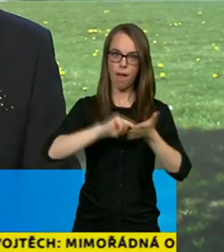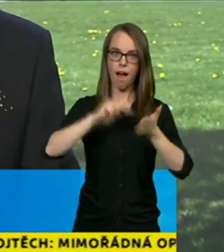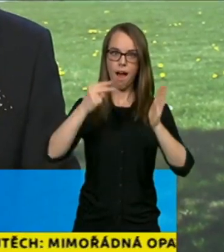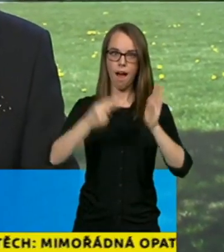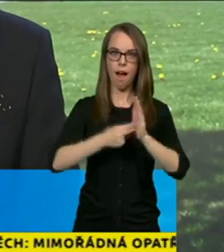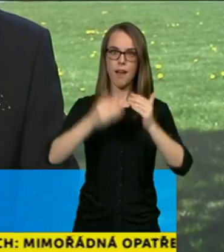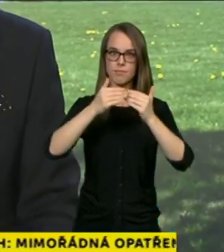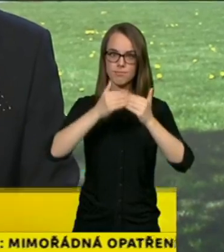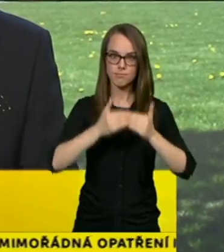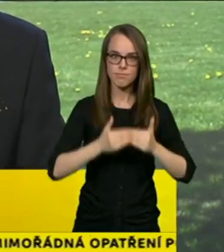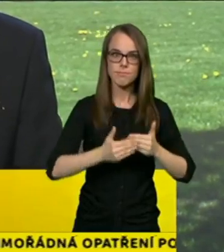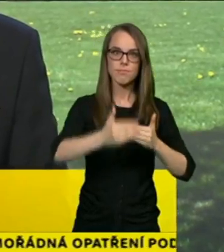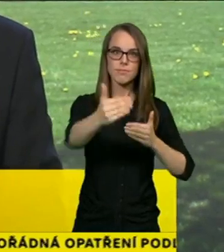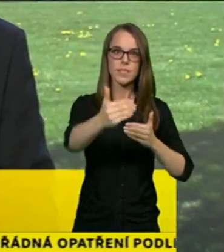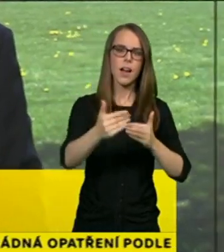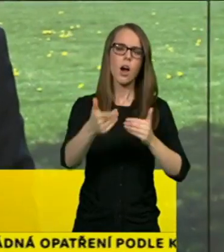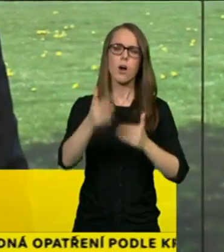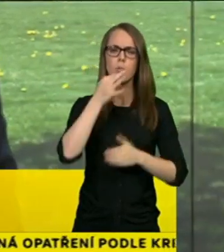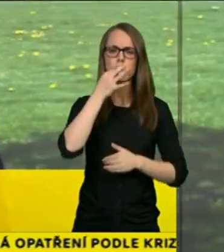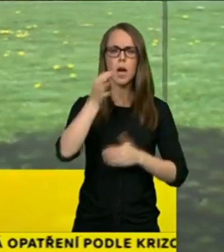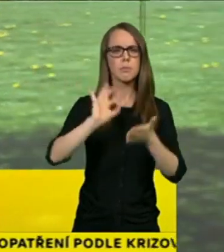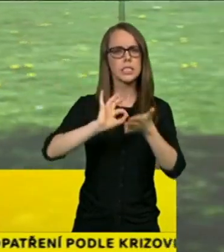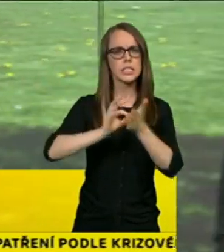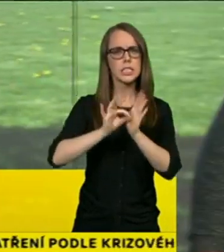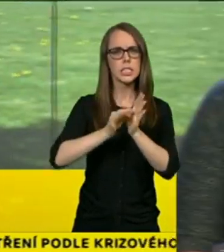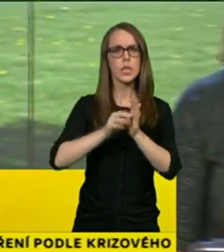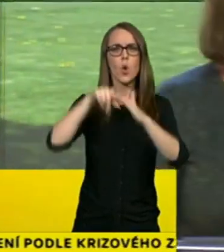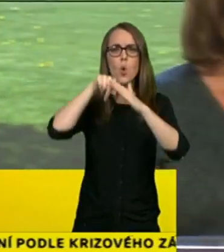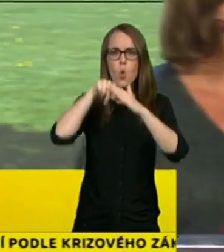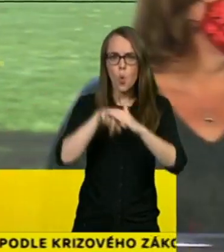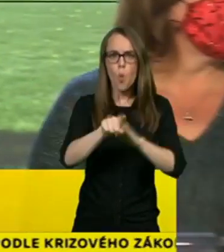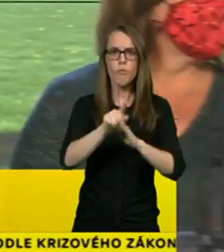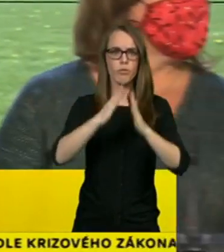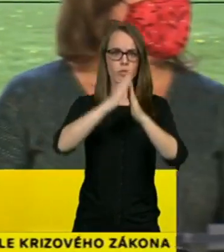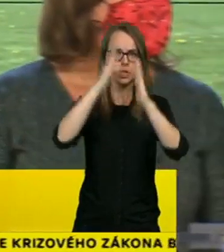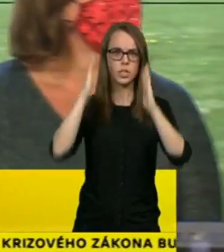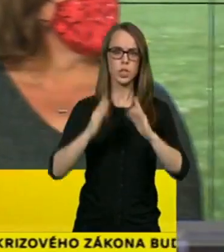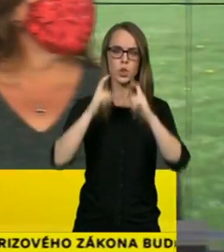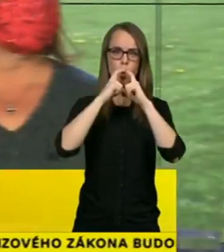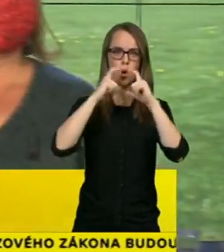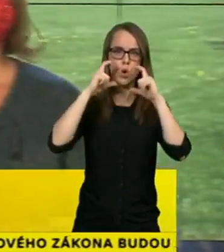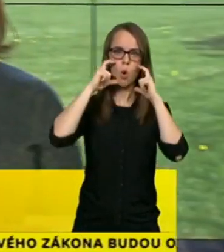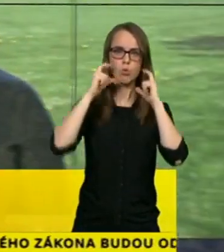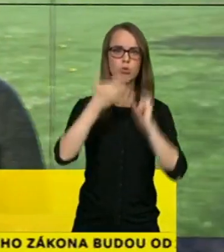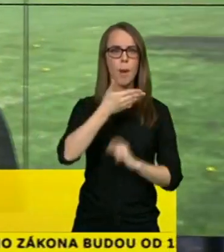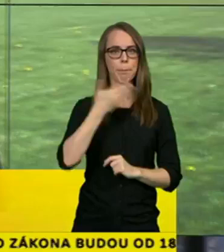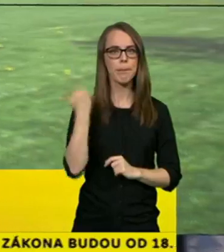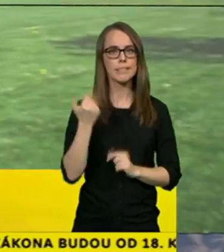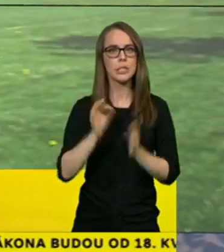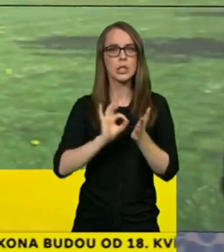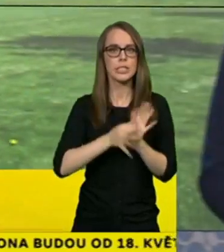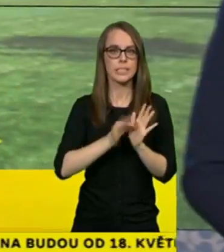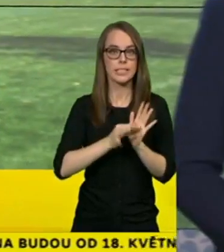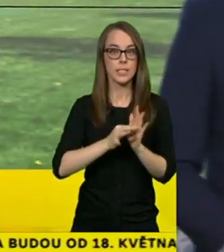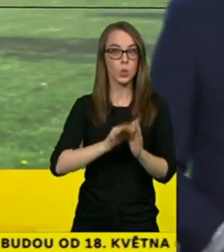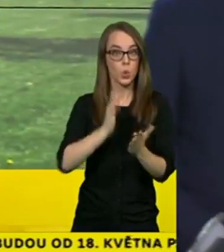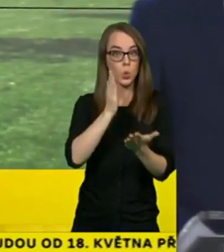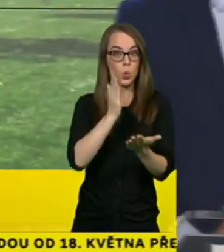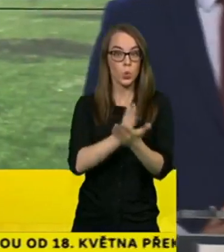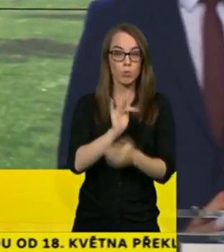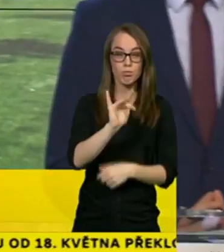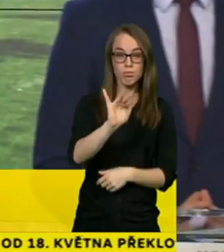sundat úplně v těch vnitřních prostorách, jestli o něčem takovém by se v brzké době třeba mohlo uvažovat. A co se